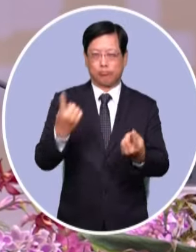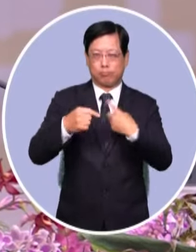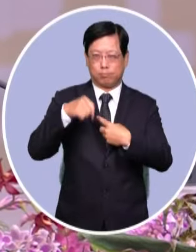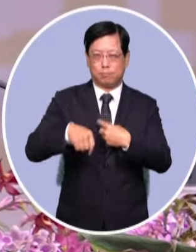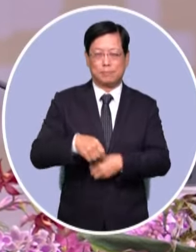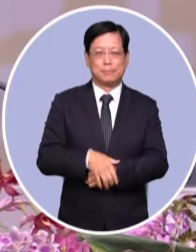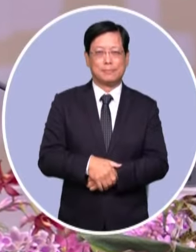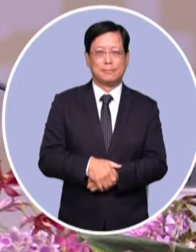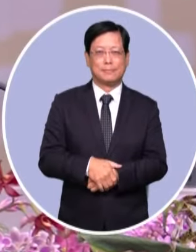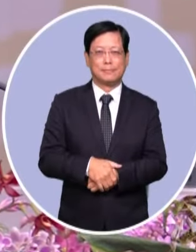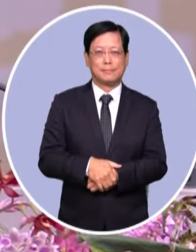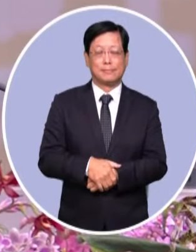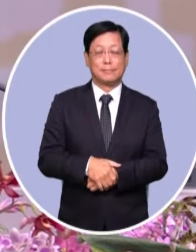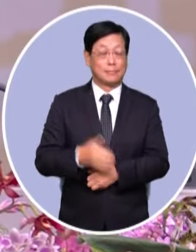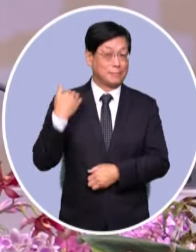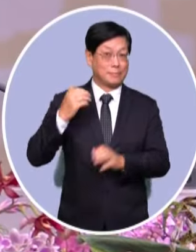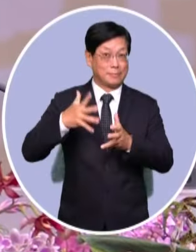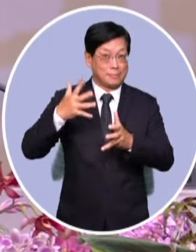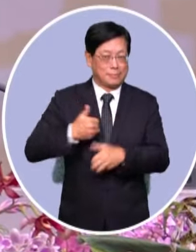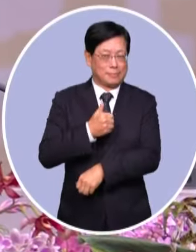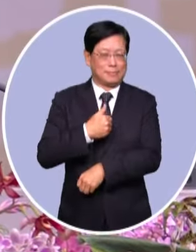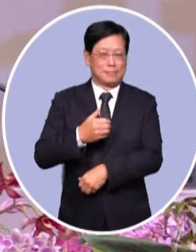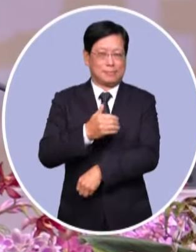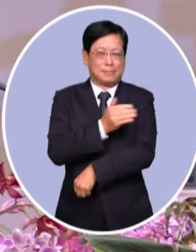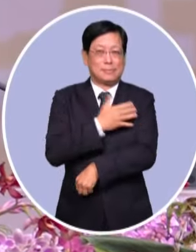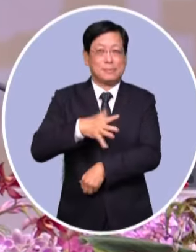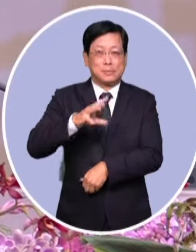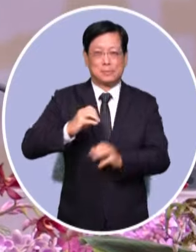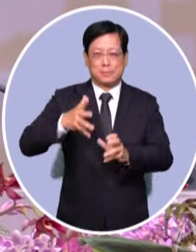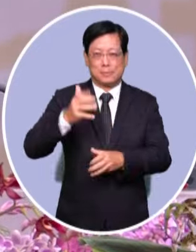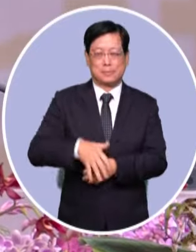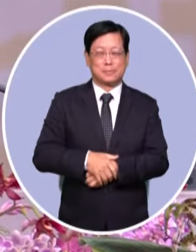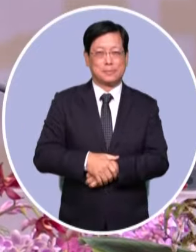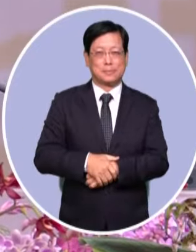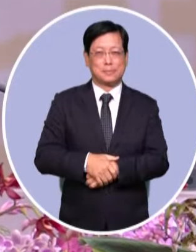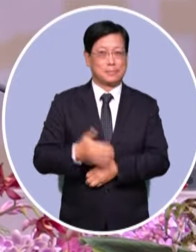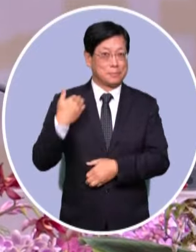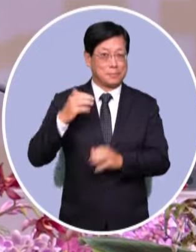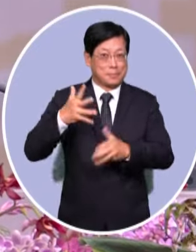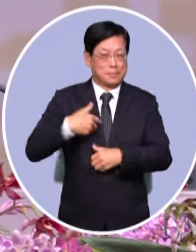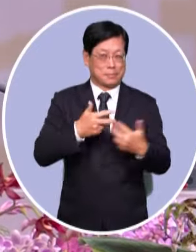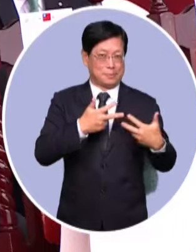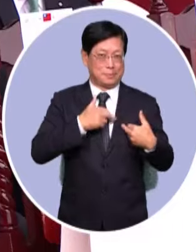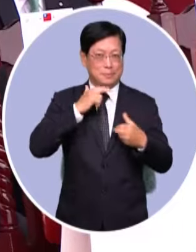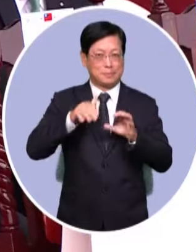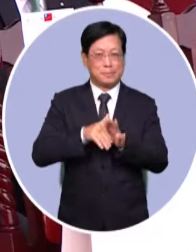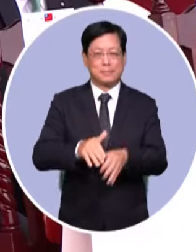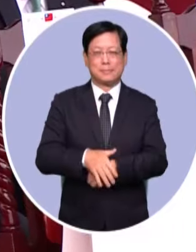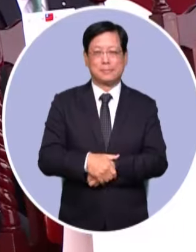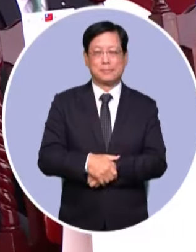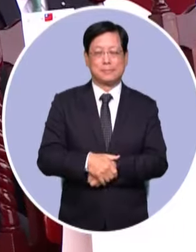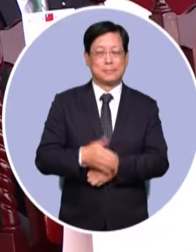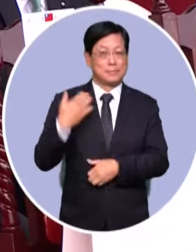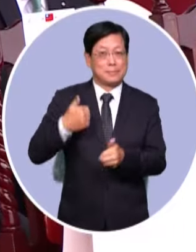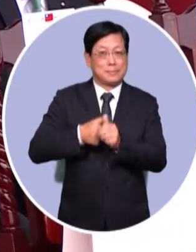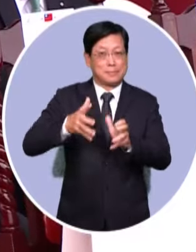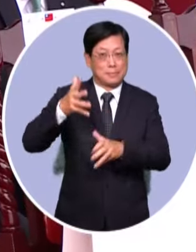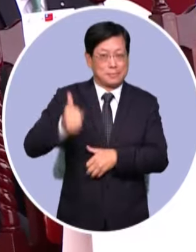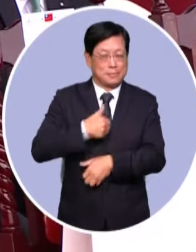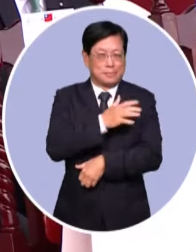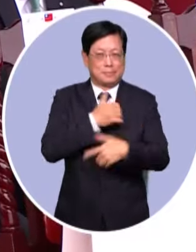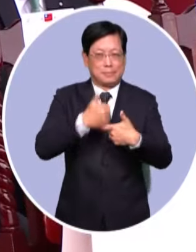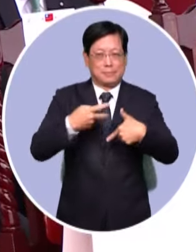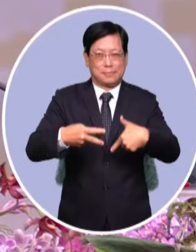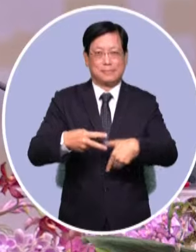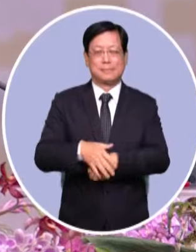席，我们前总统陈水扁总统、前总统蔡英文总统、前副总统陈建仁